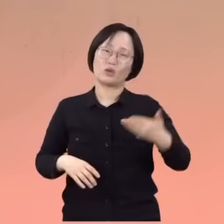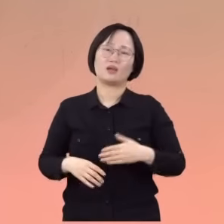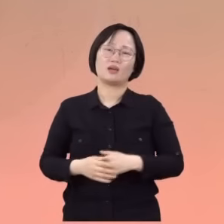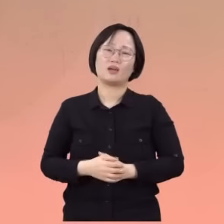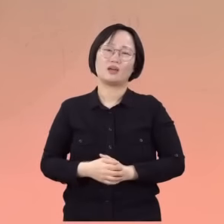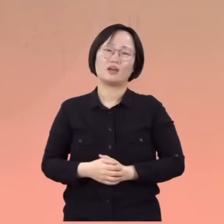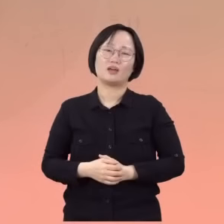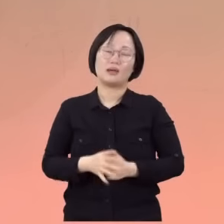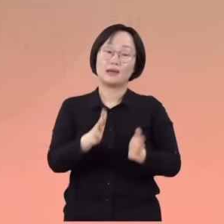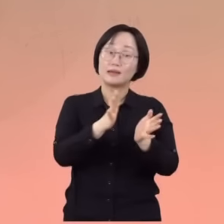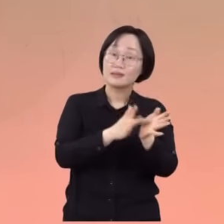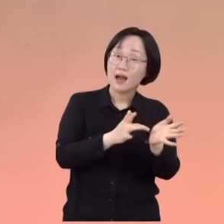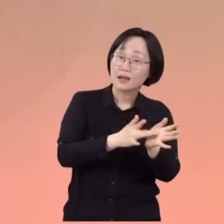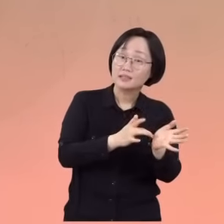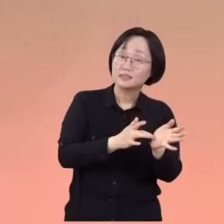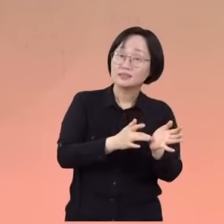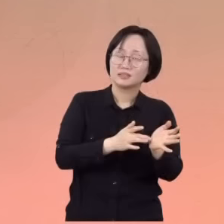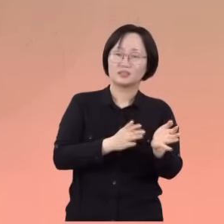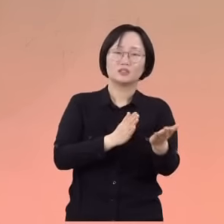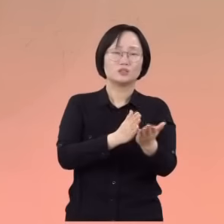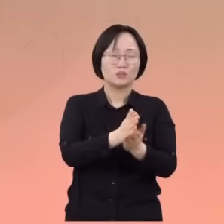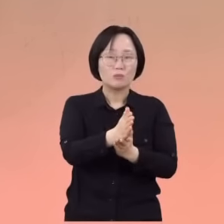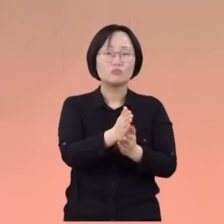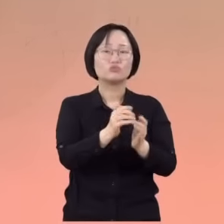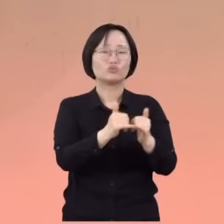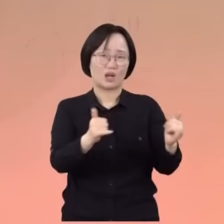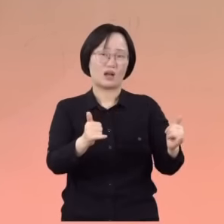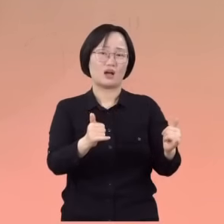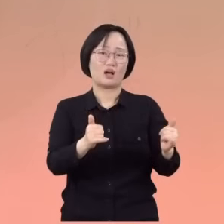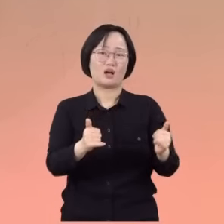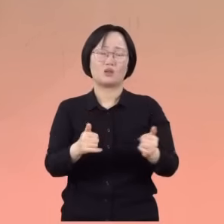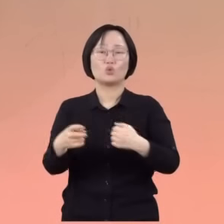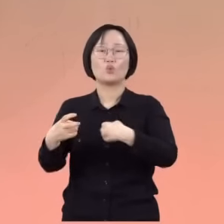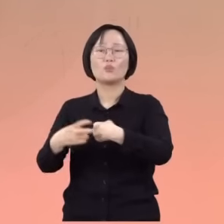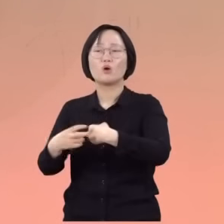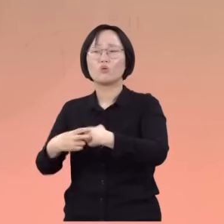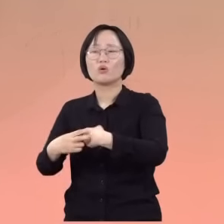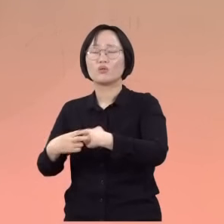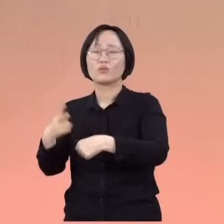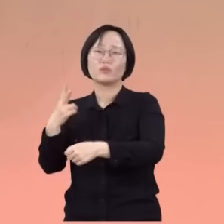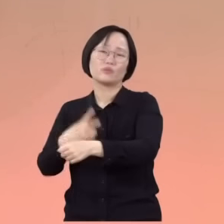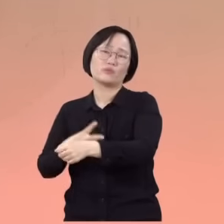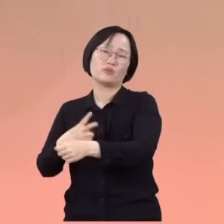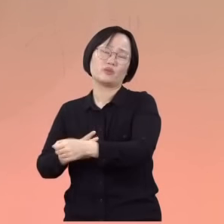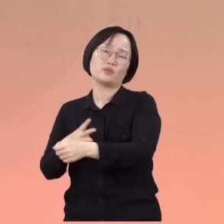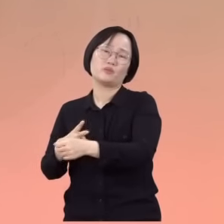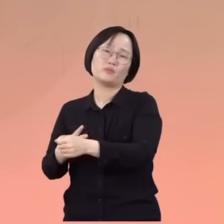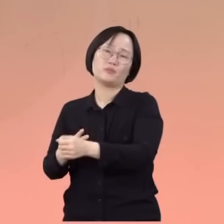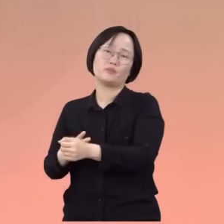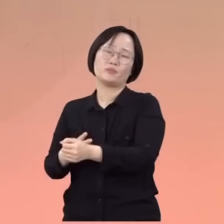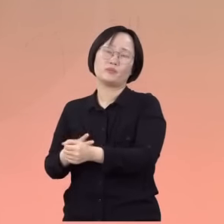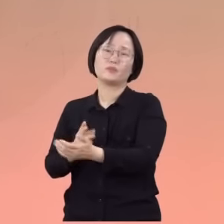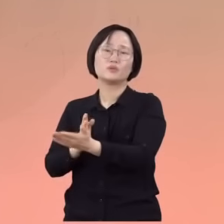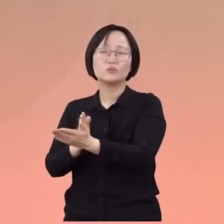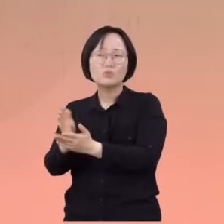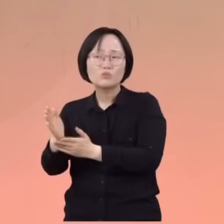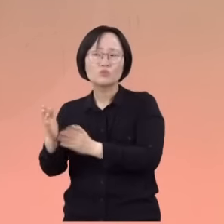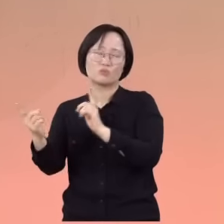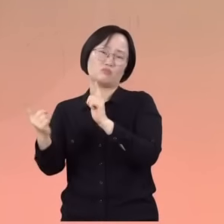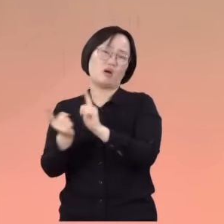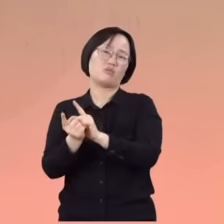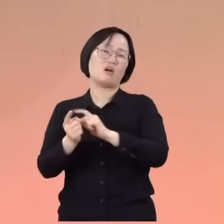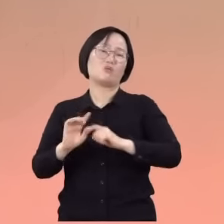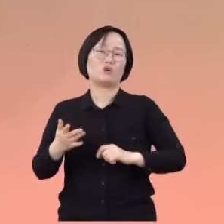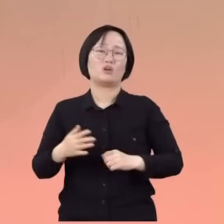약은 약사에게 진로는 의사에게 아 몸 아프면 병원 가야져 저도 아프면 병원 가요